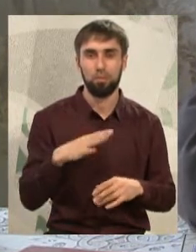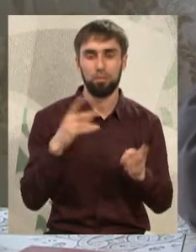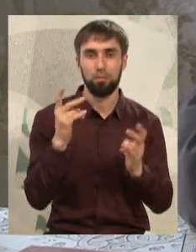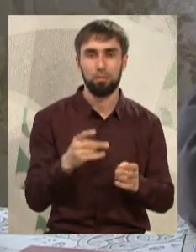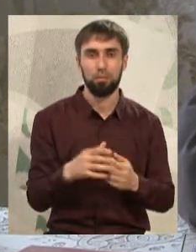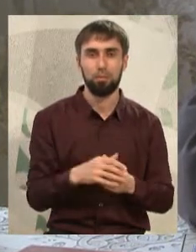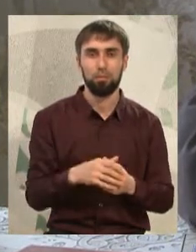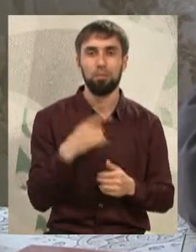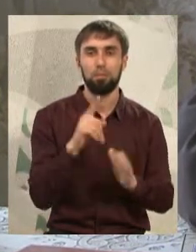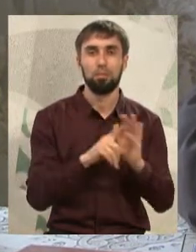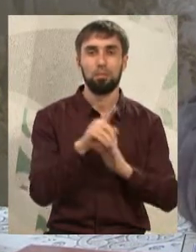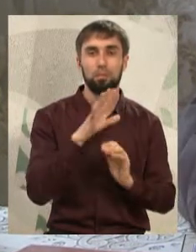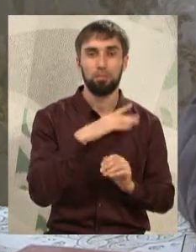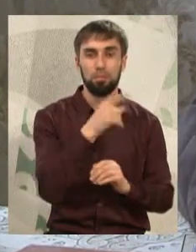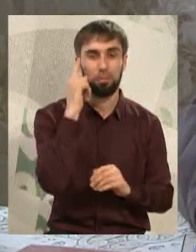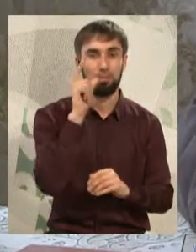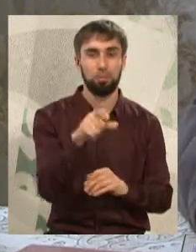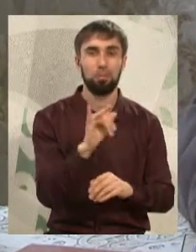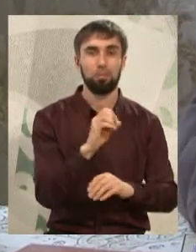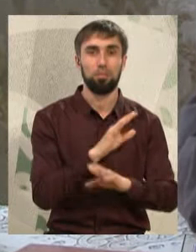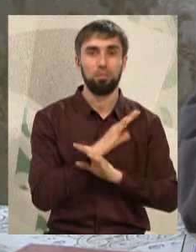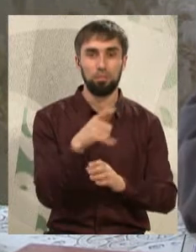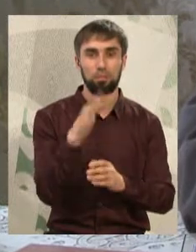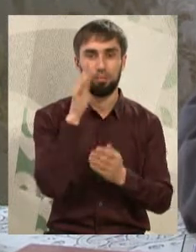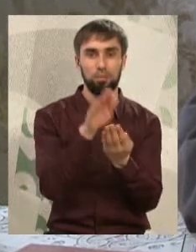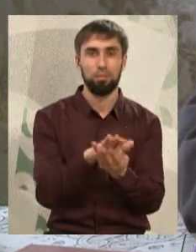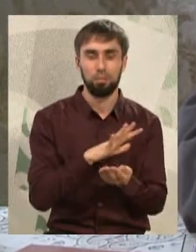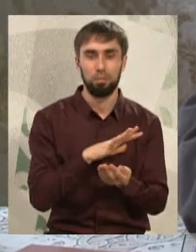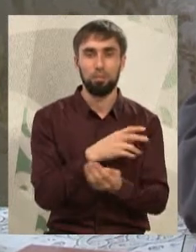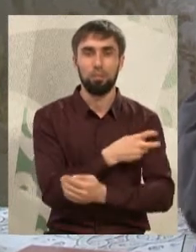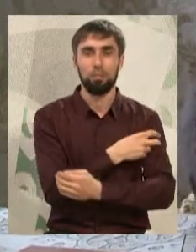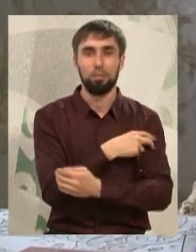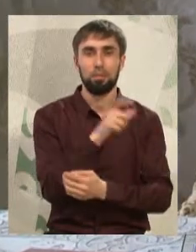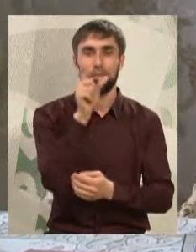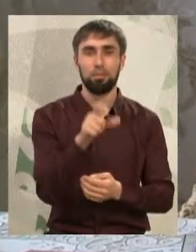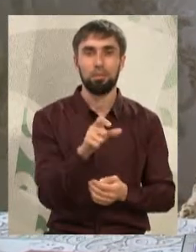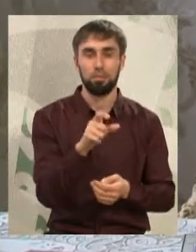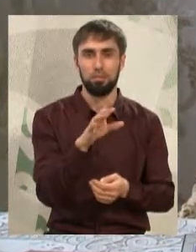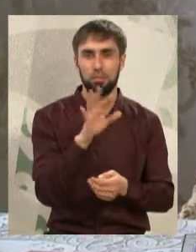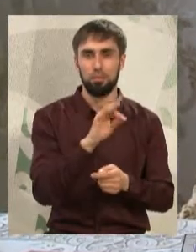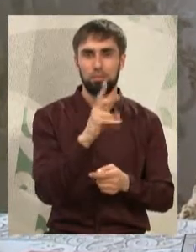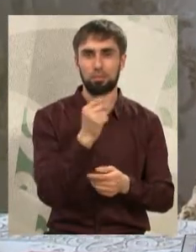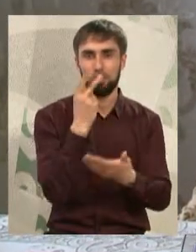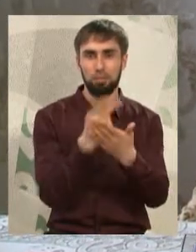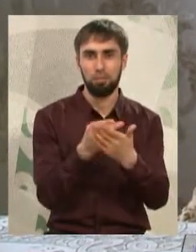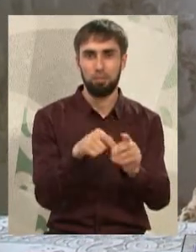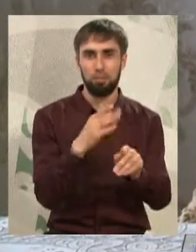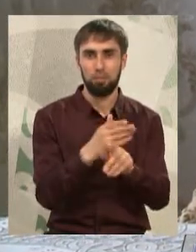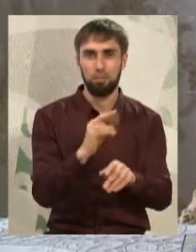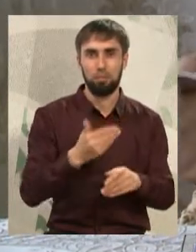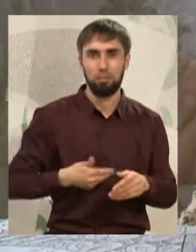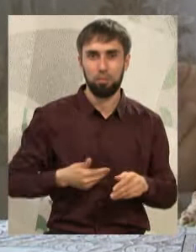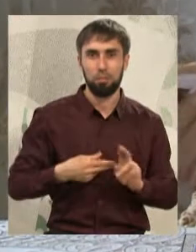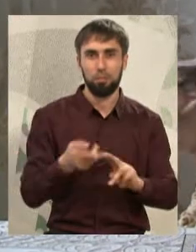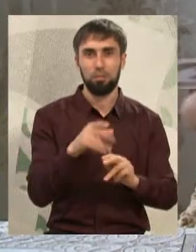Сначала думали, что он погиб, хотели похоронить его. Ну, медсестра, видимо, заподозрила, что-то неладно, пусть прощупала, тыл